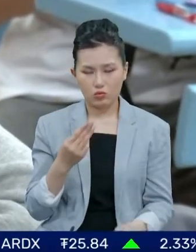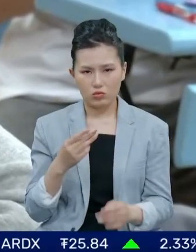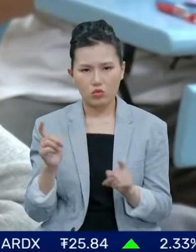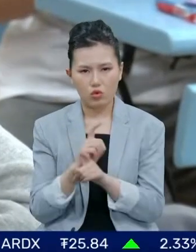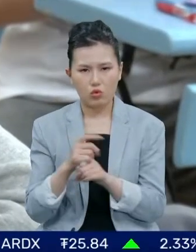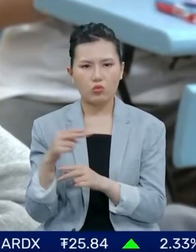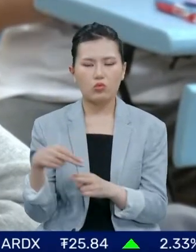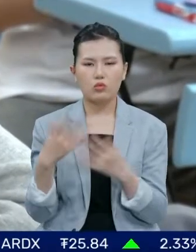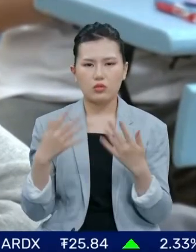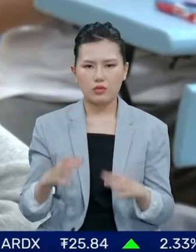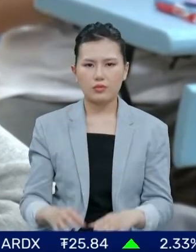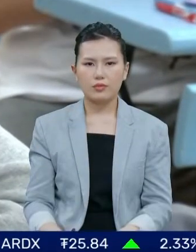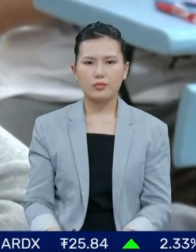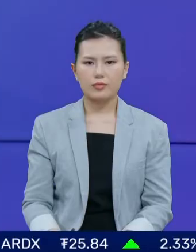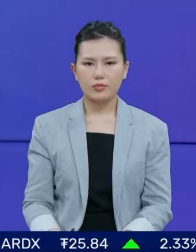байна.